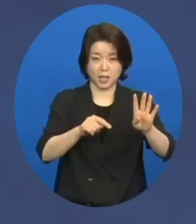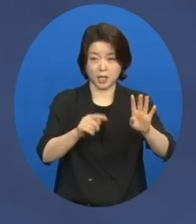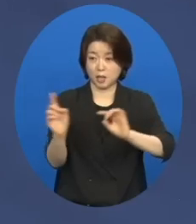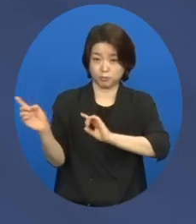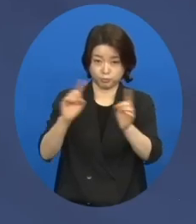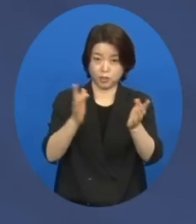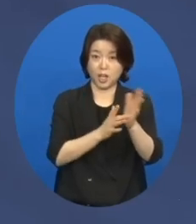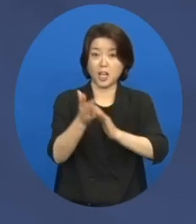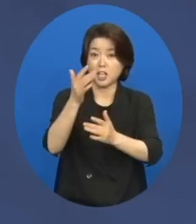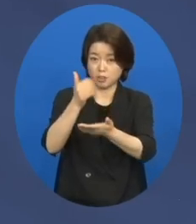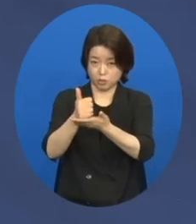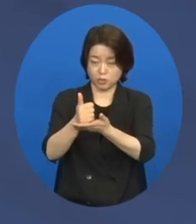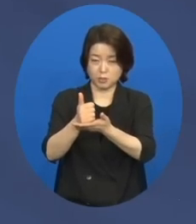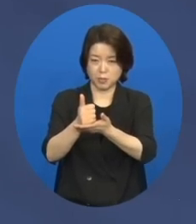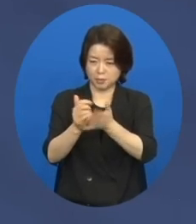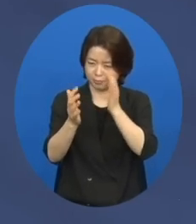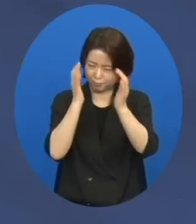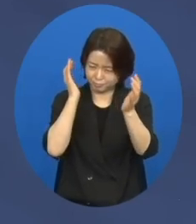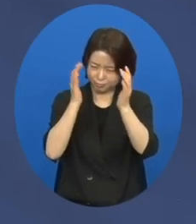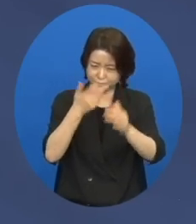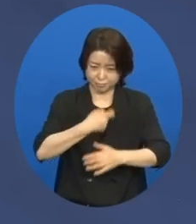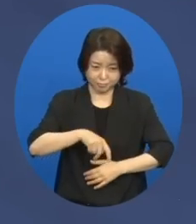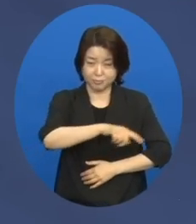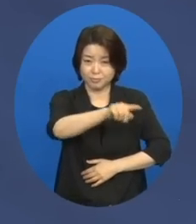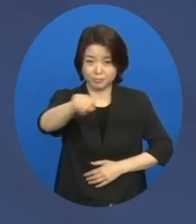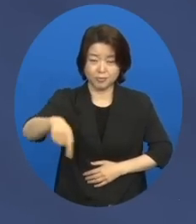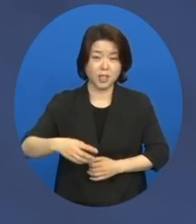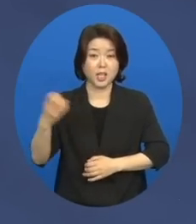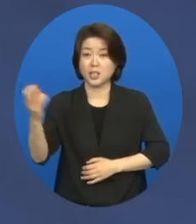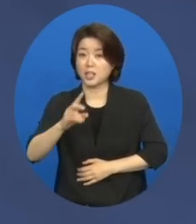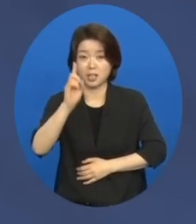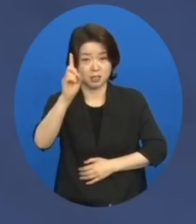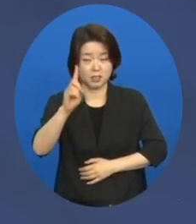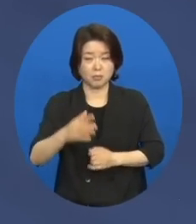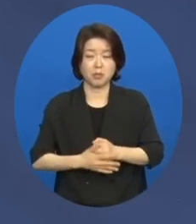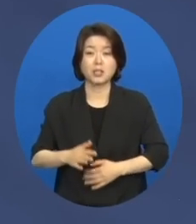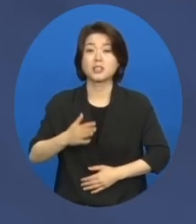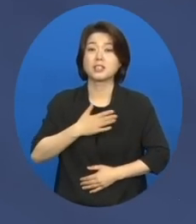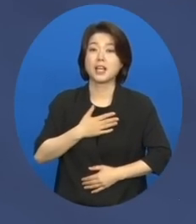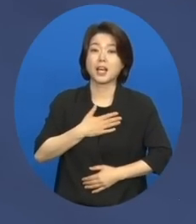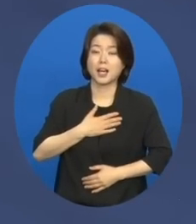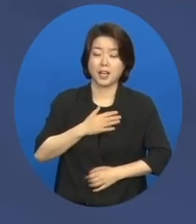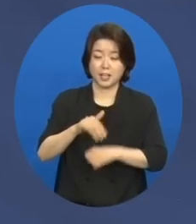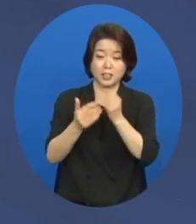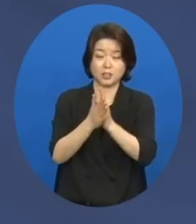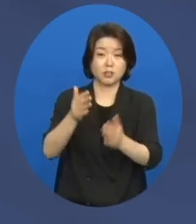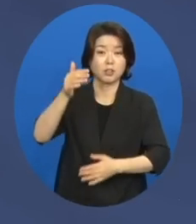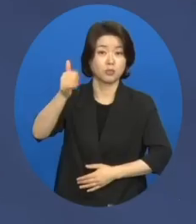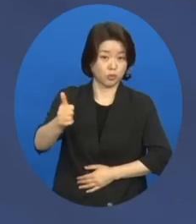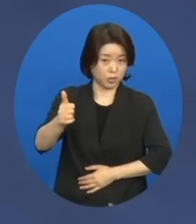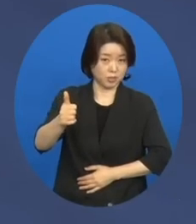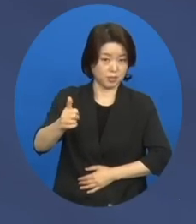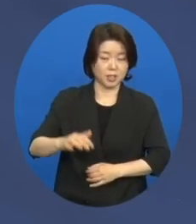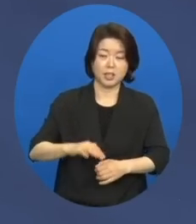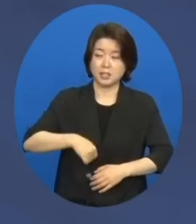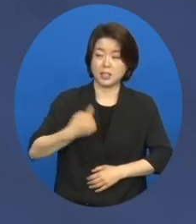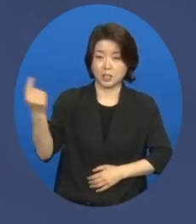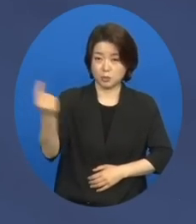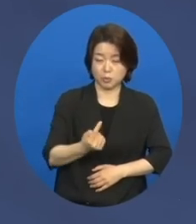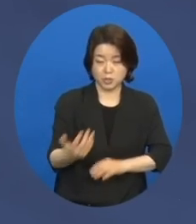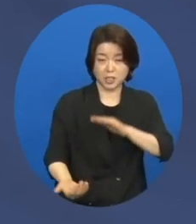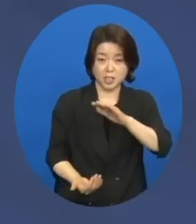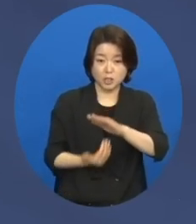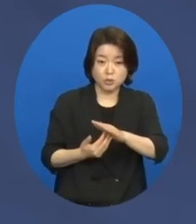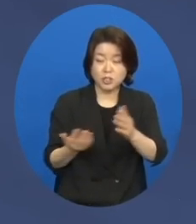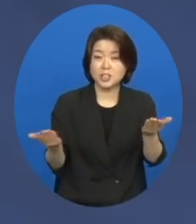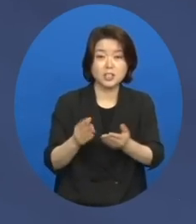부활하신 예수님께서 헷갈리는 제자들에게 다시 한번 당신이 성경의 주인공이며 당신이 오셔서 이루신 일이